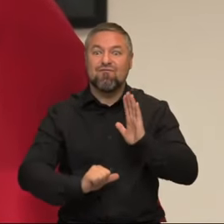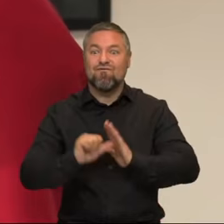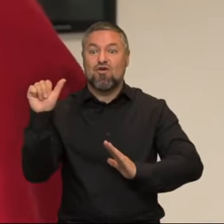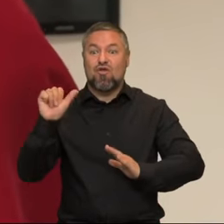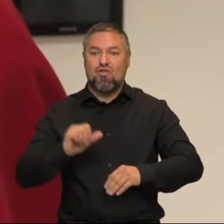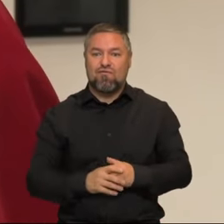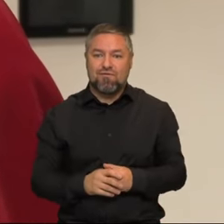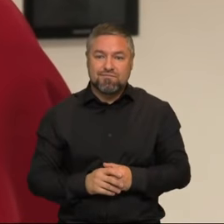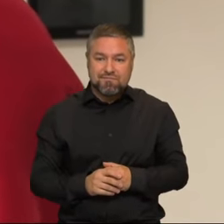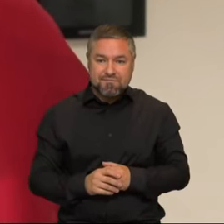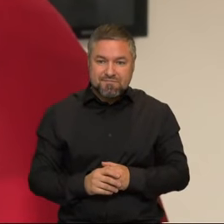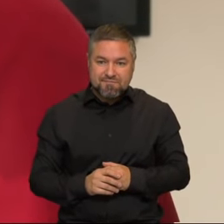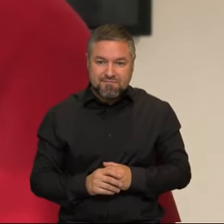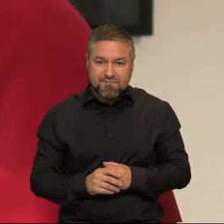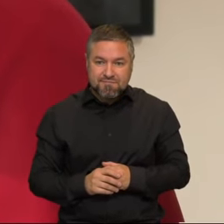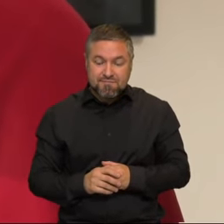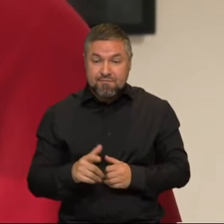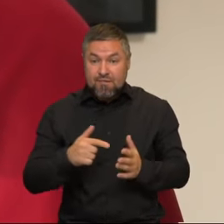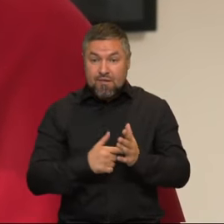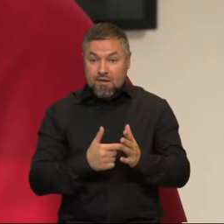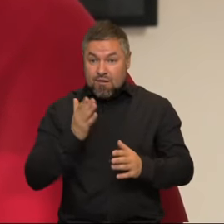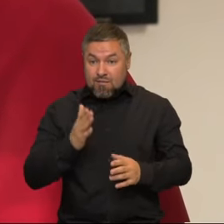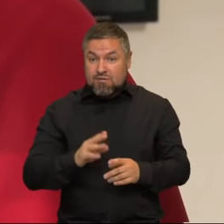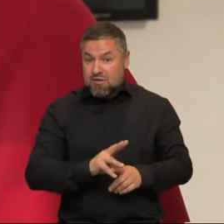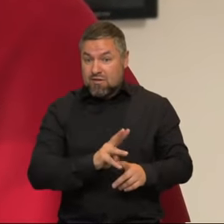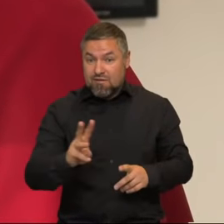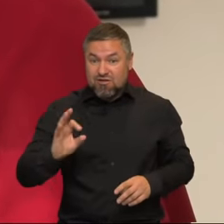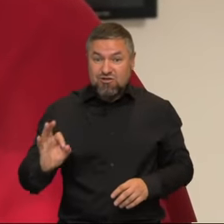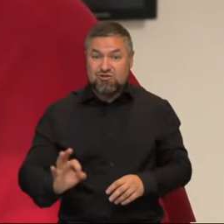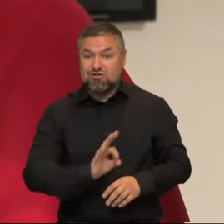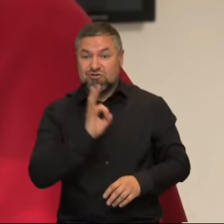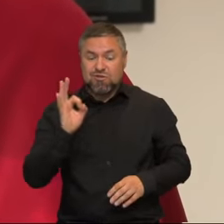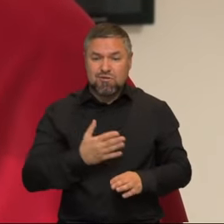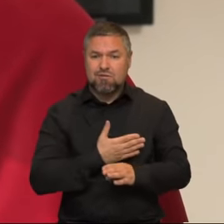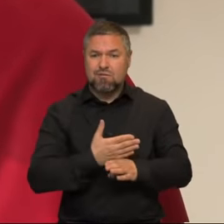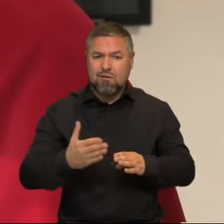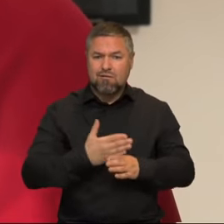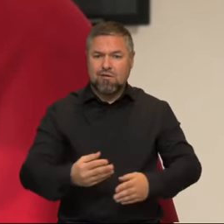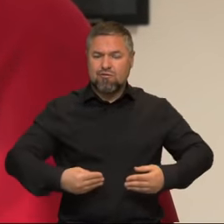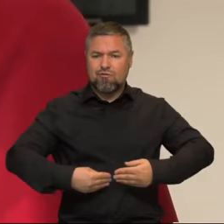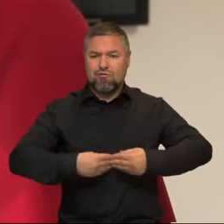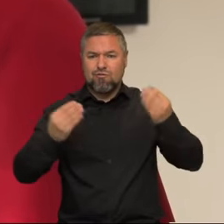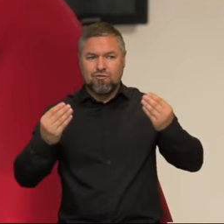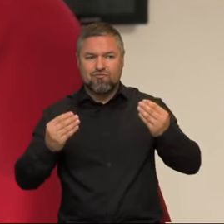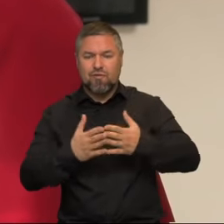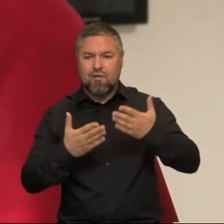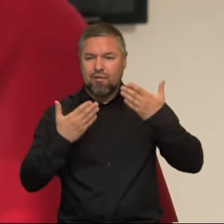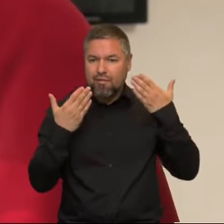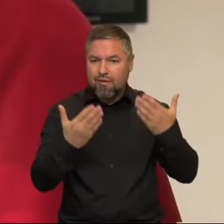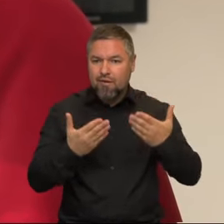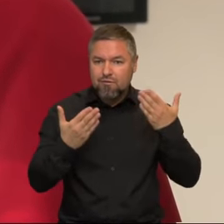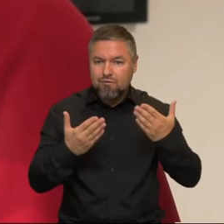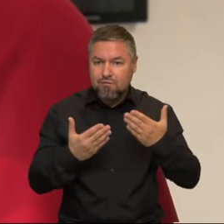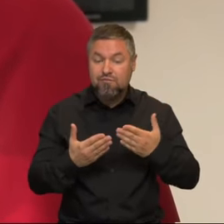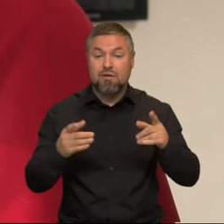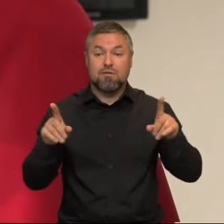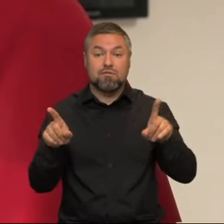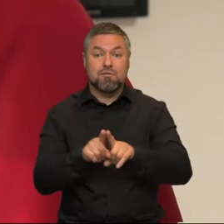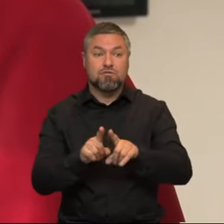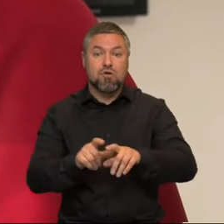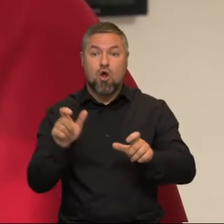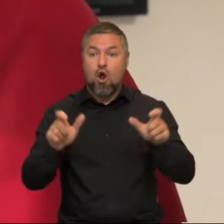wyjątkowym. Niech stanie się on dla Was szansą do dalszego rozwoju zarówno naukowego, jak